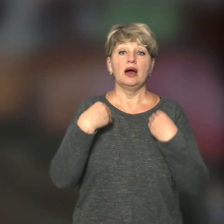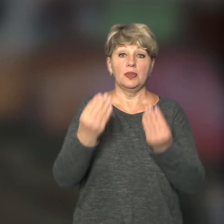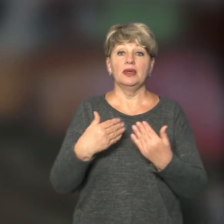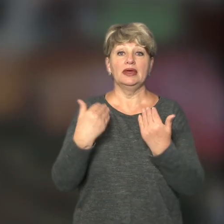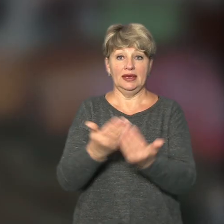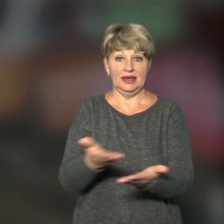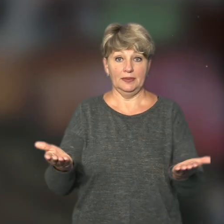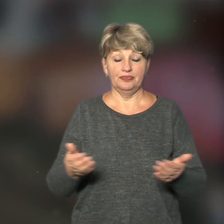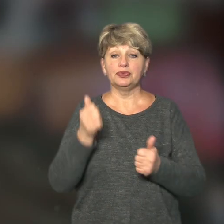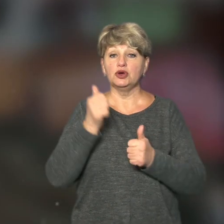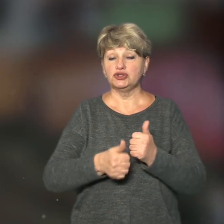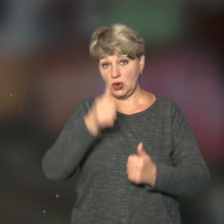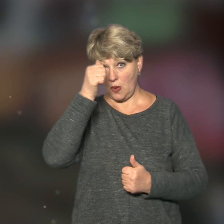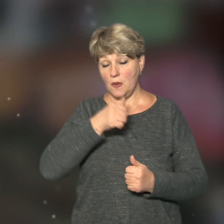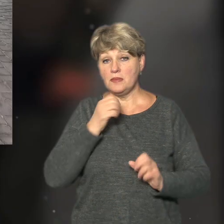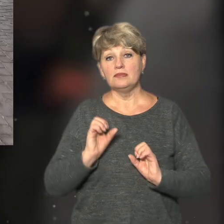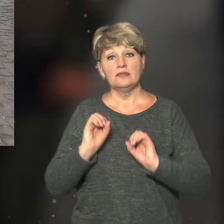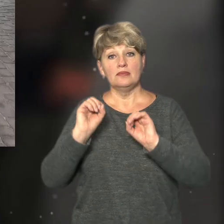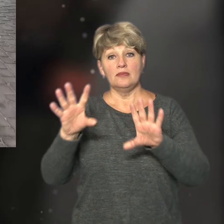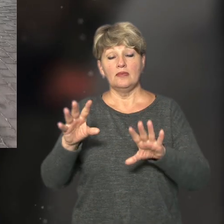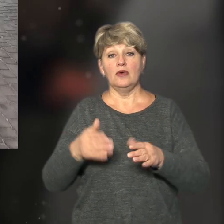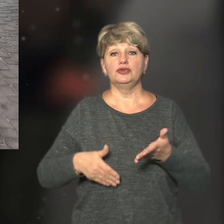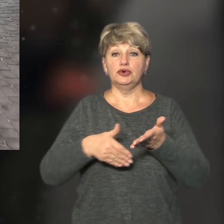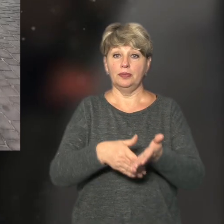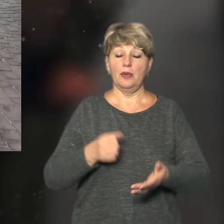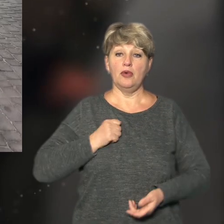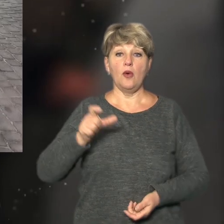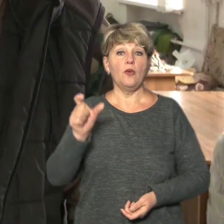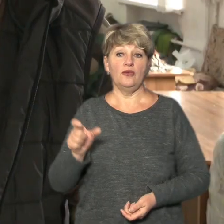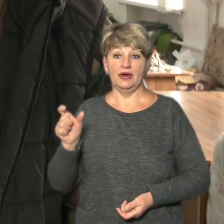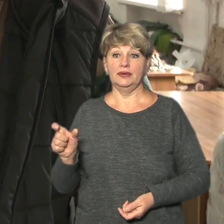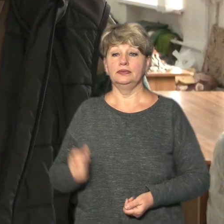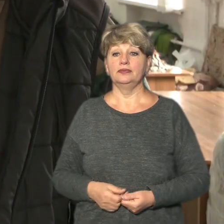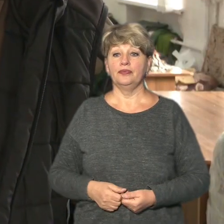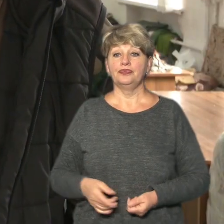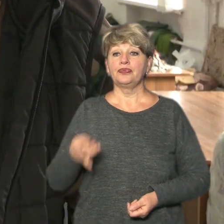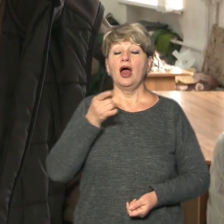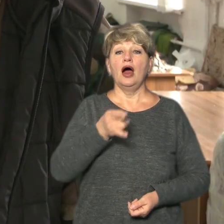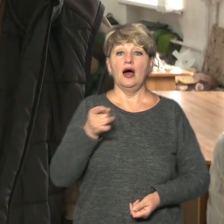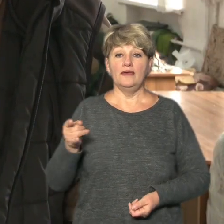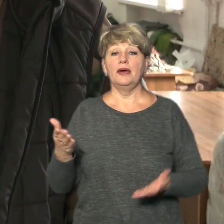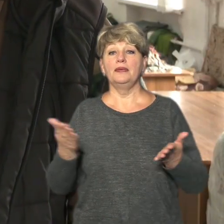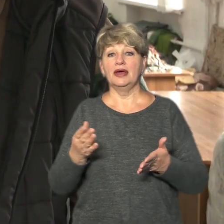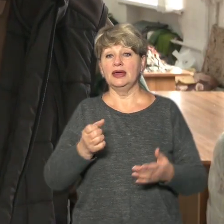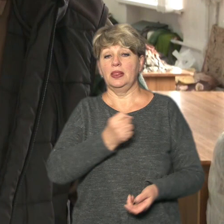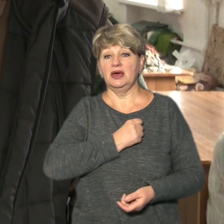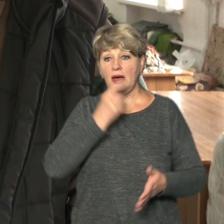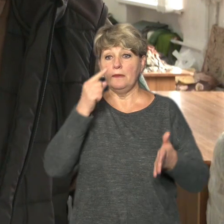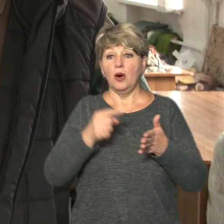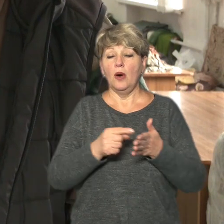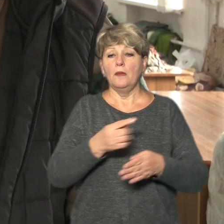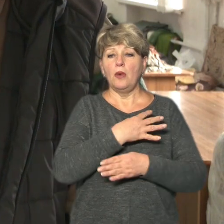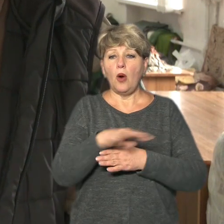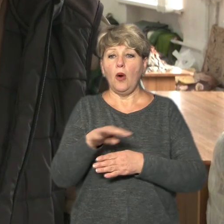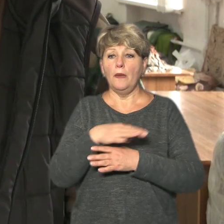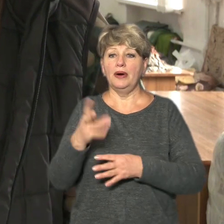щомісяця відвозять допомогу військовим розповідає волонтер в'ячеславський автомобілі які На жаль попадають під обстріл їх